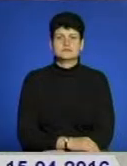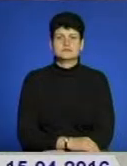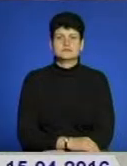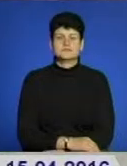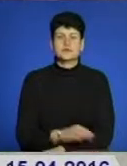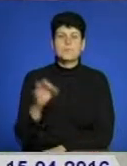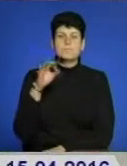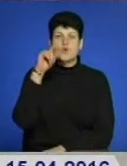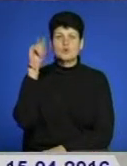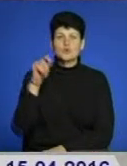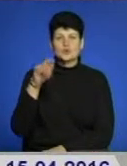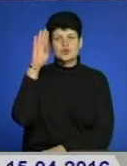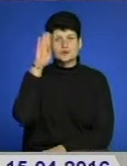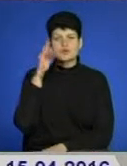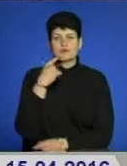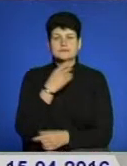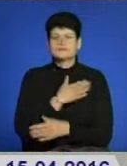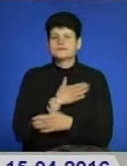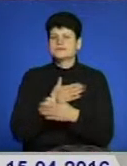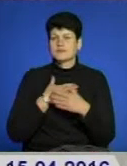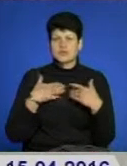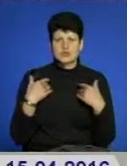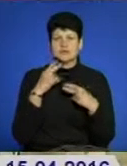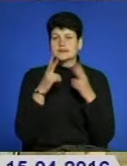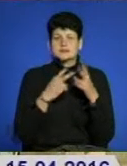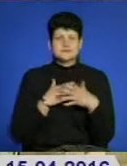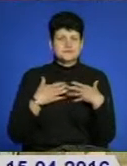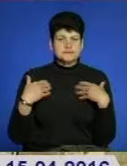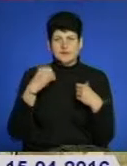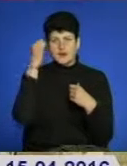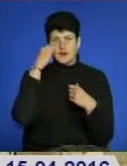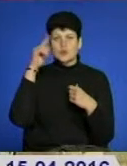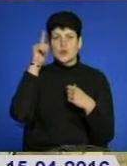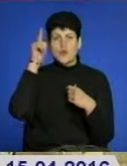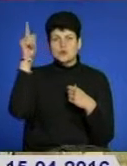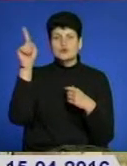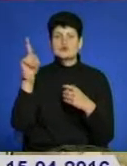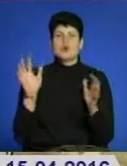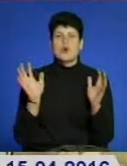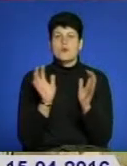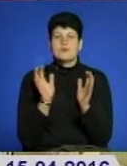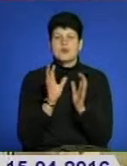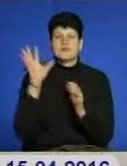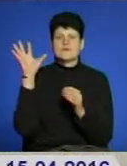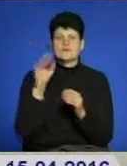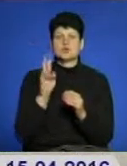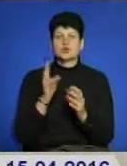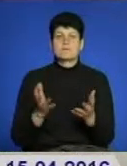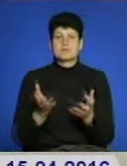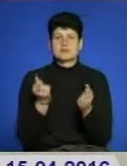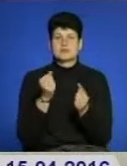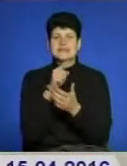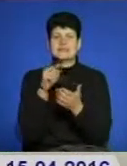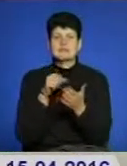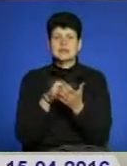Про війну чоловіки говорять неохоче, нарікати не звикли. Дякують Господу, що оберігав та усім, хто підтримував. На